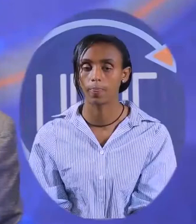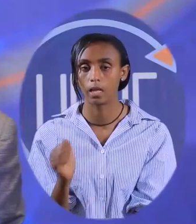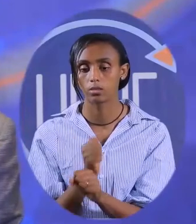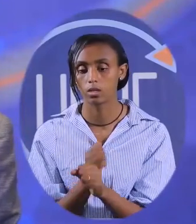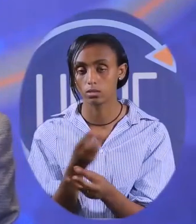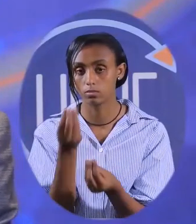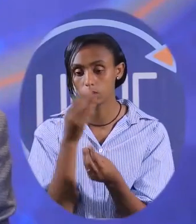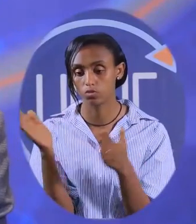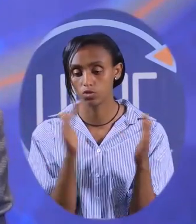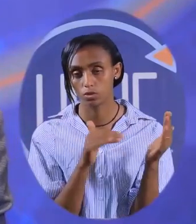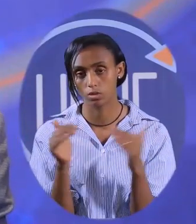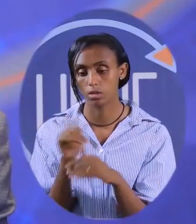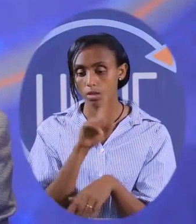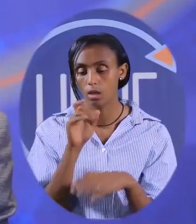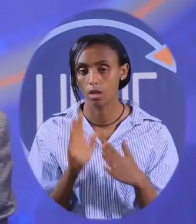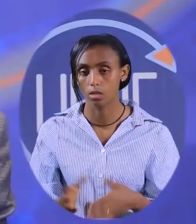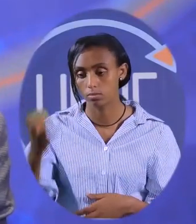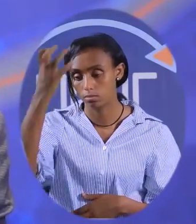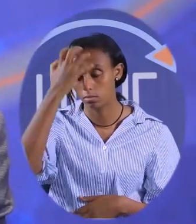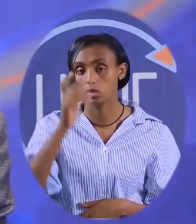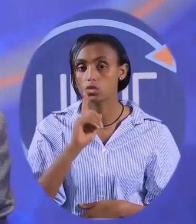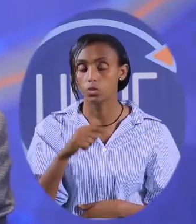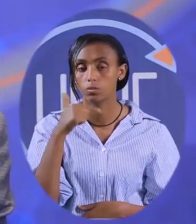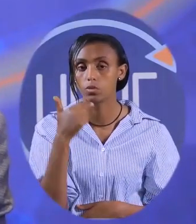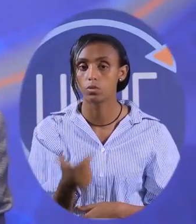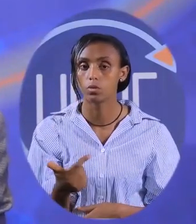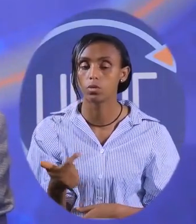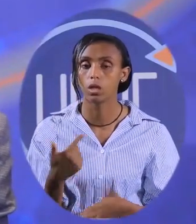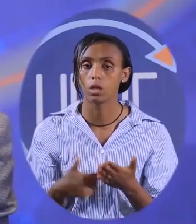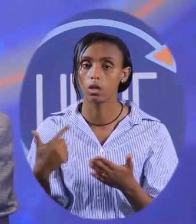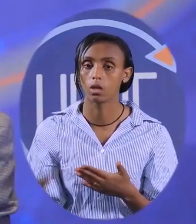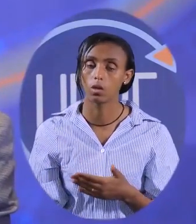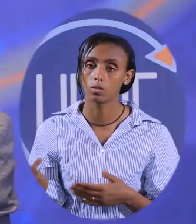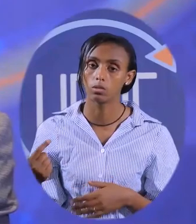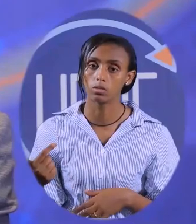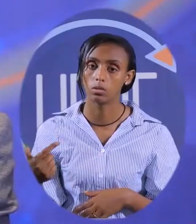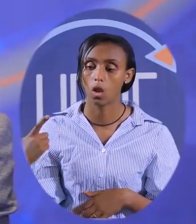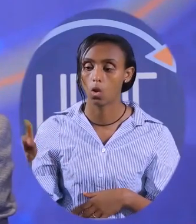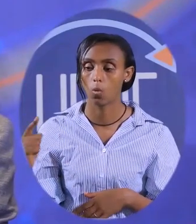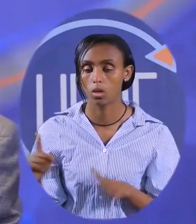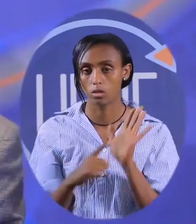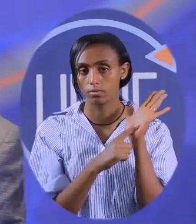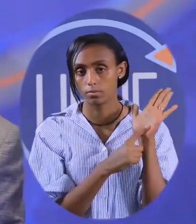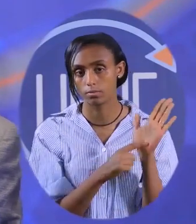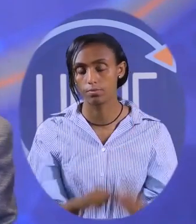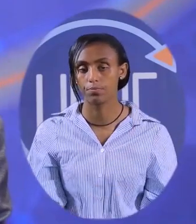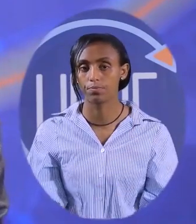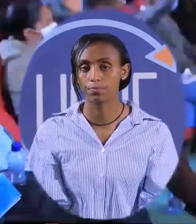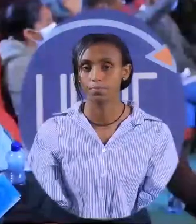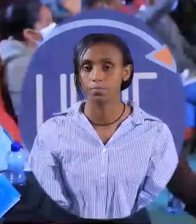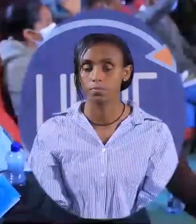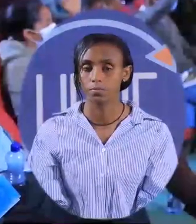ለሥርዓተ ምግብ ችግር ተጠያቂው መንግስት ነው የምትሉ ይሄኛውን አረንጓዴ